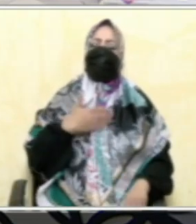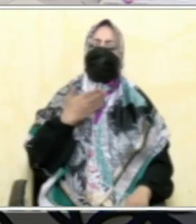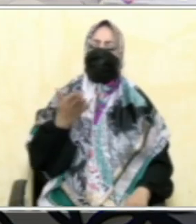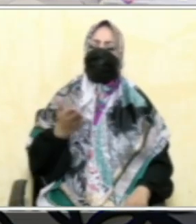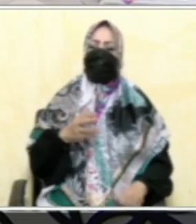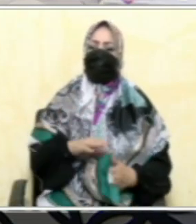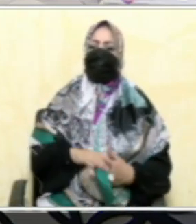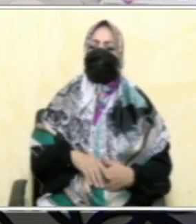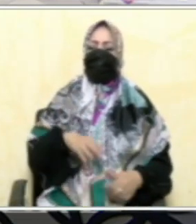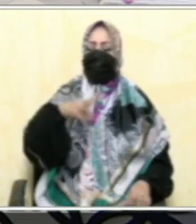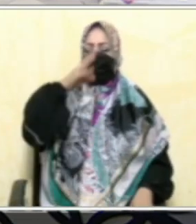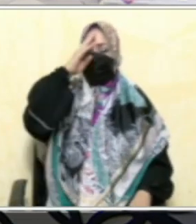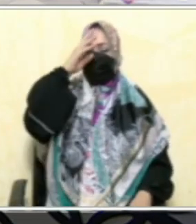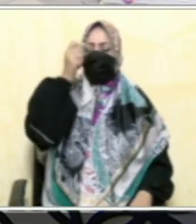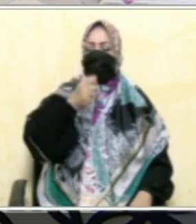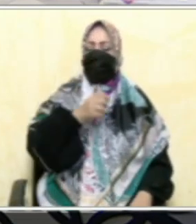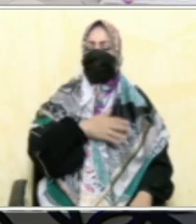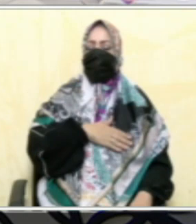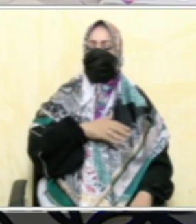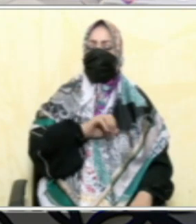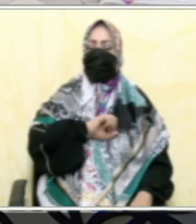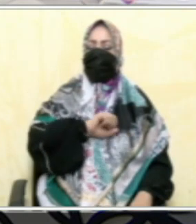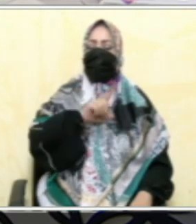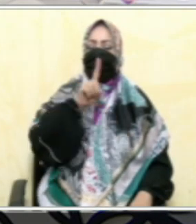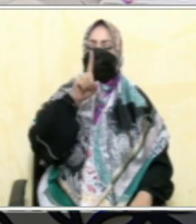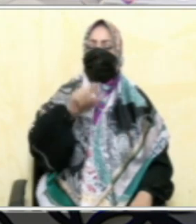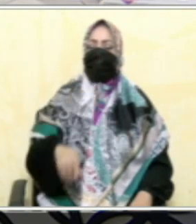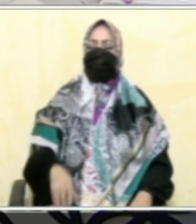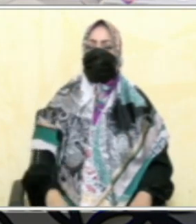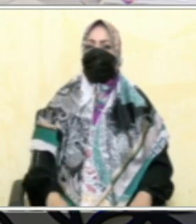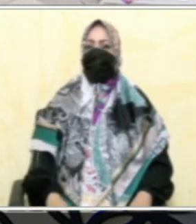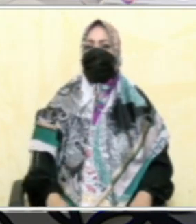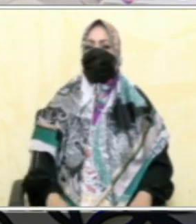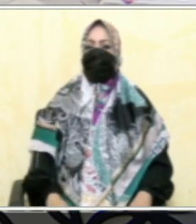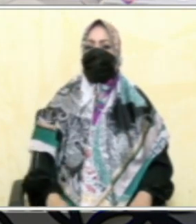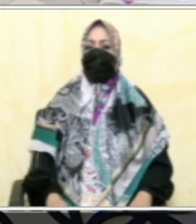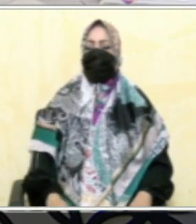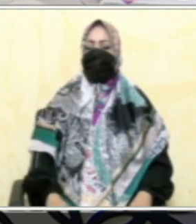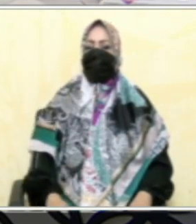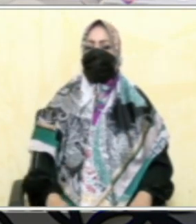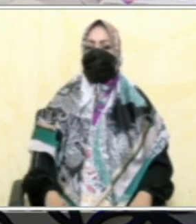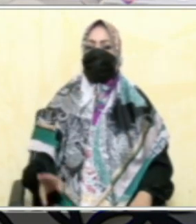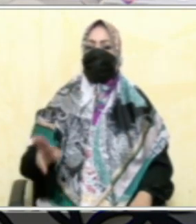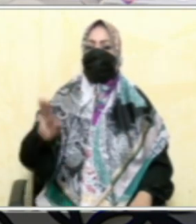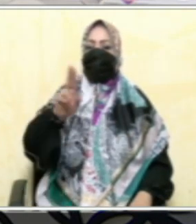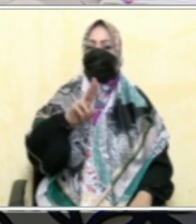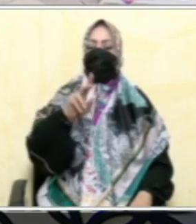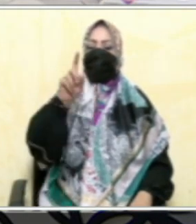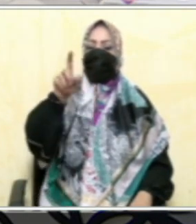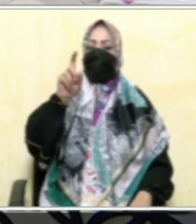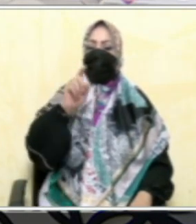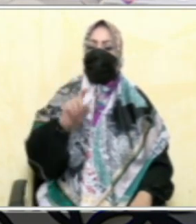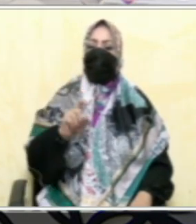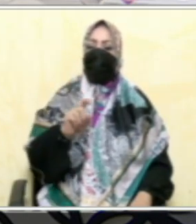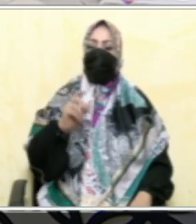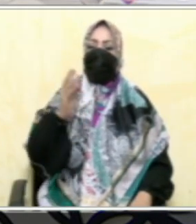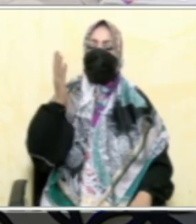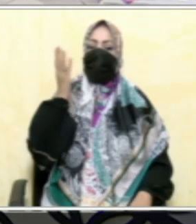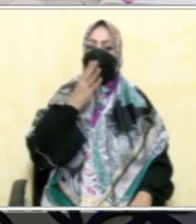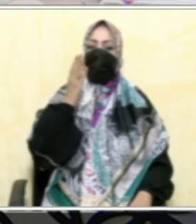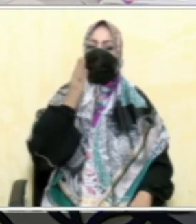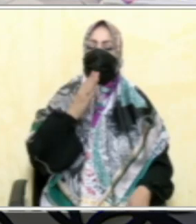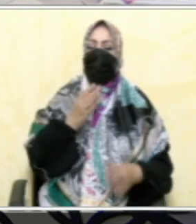النقاط على التعليم والمدارس البسيطة، كنت مدرسة في مدرسة من المدارس. نعم. طبعا أول حاجة اللي